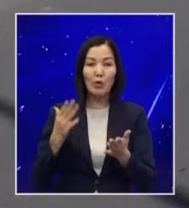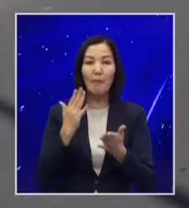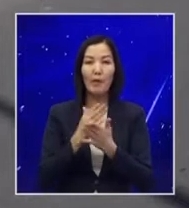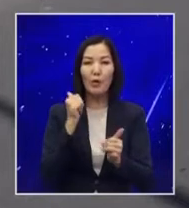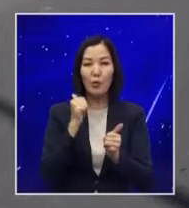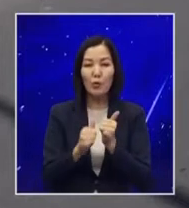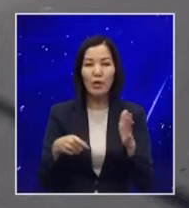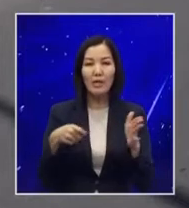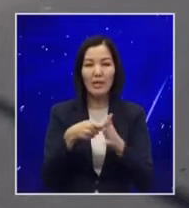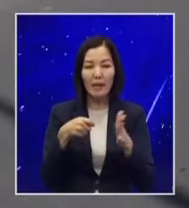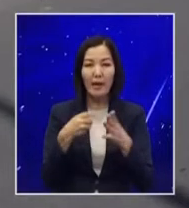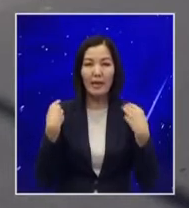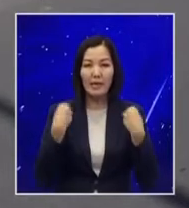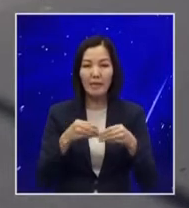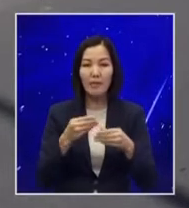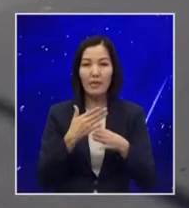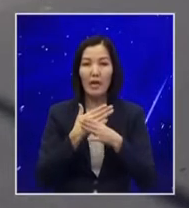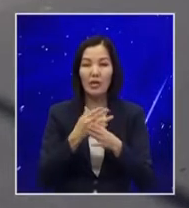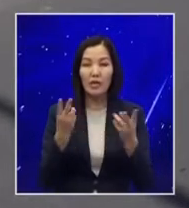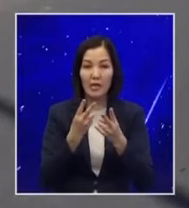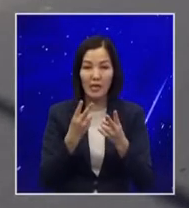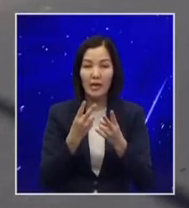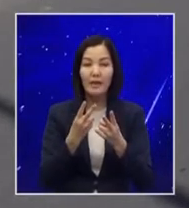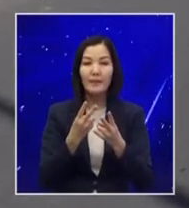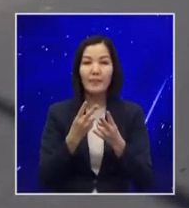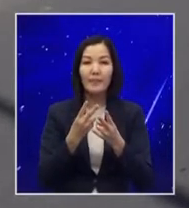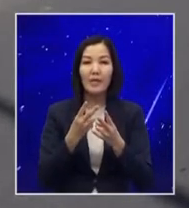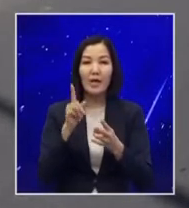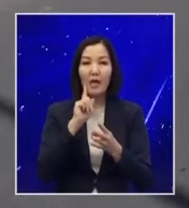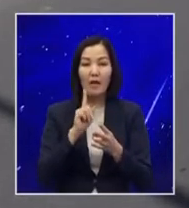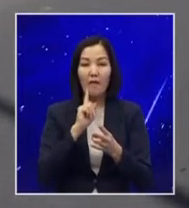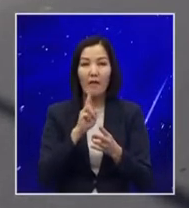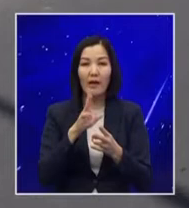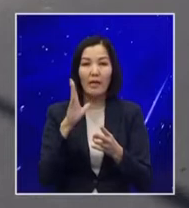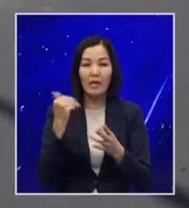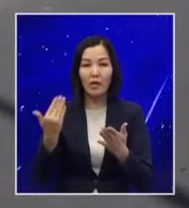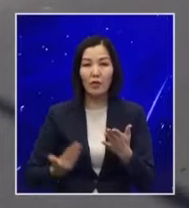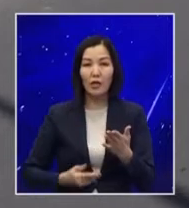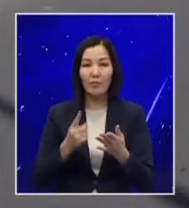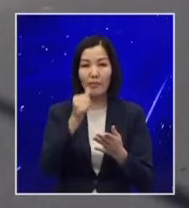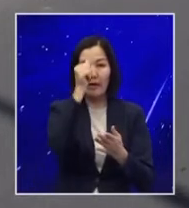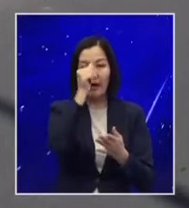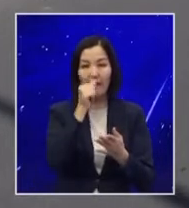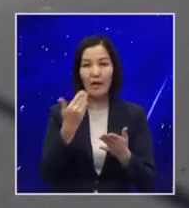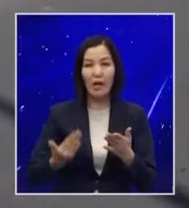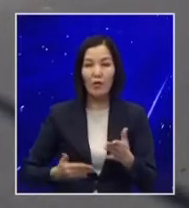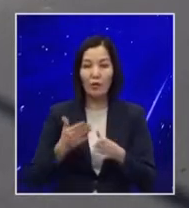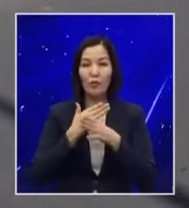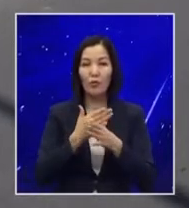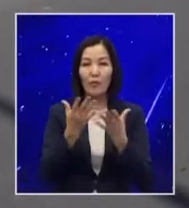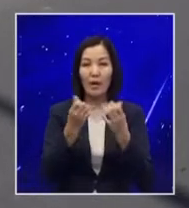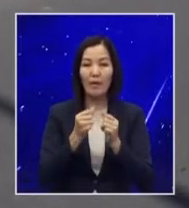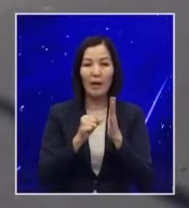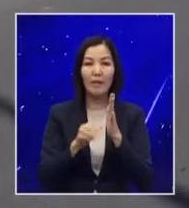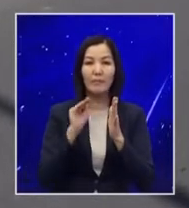күнделікті тамақтары, киімдеріне біршама қаражат кететін. Оның үстіне пәтер жалдап тұрып жатырмыз. Айына тек атаулы әлеуметтік көмекпен отырмыз. 60